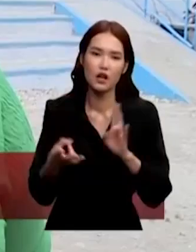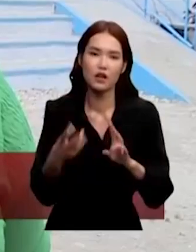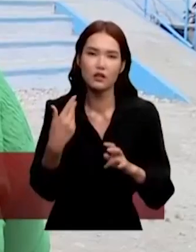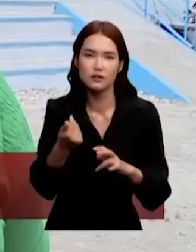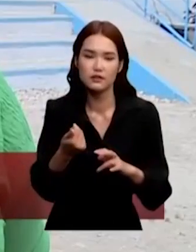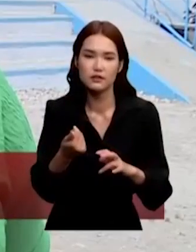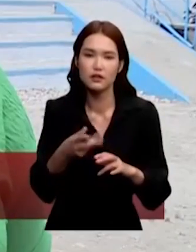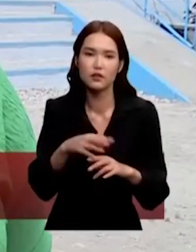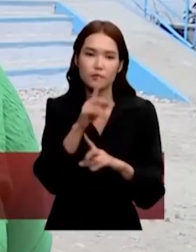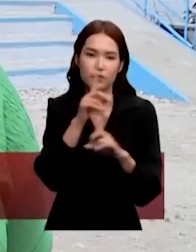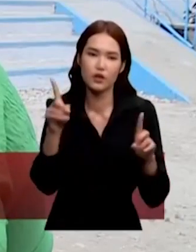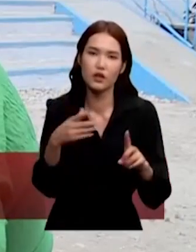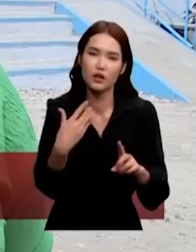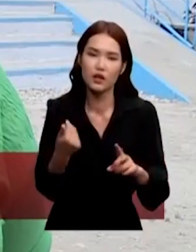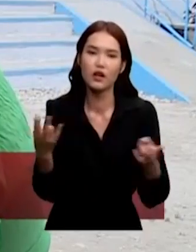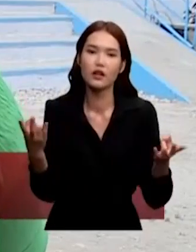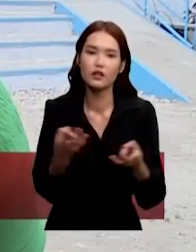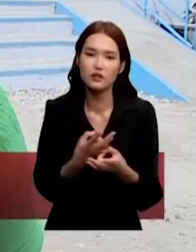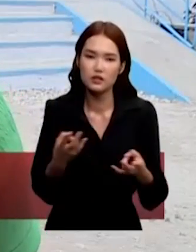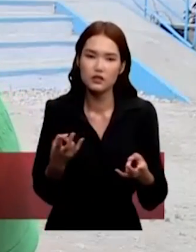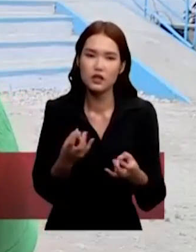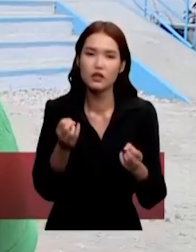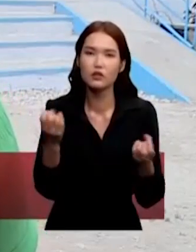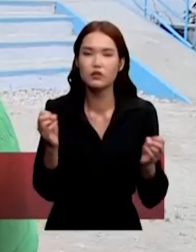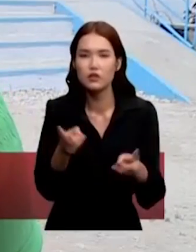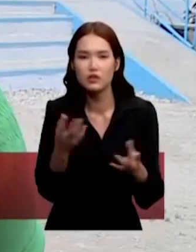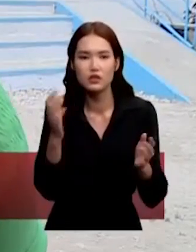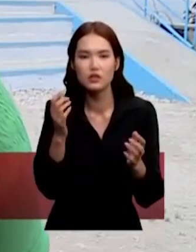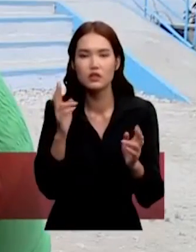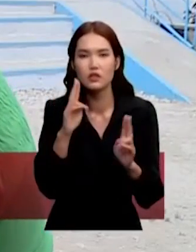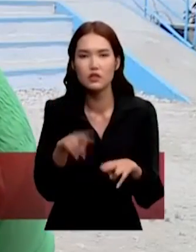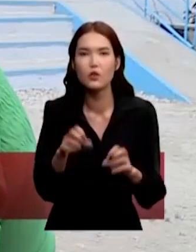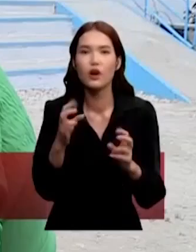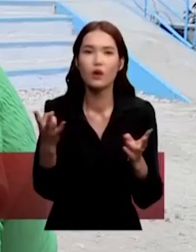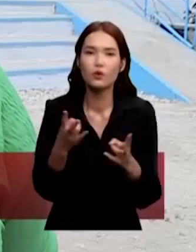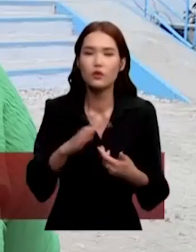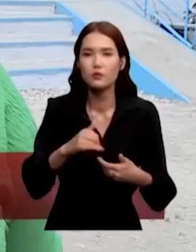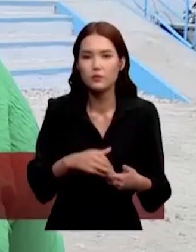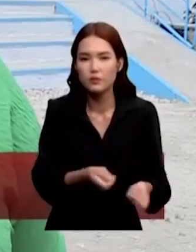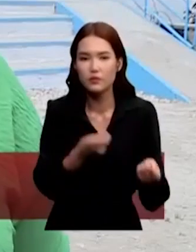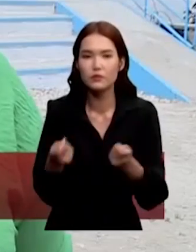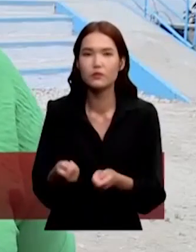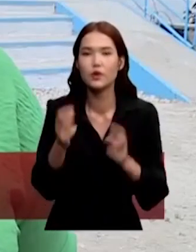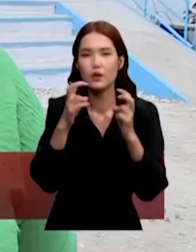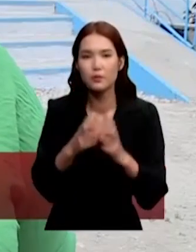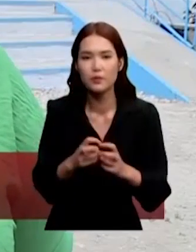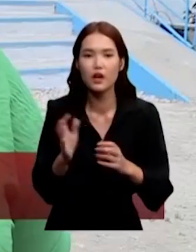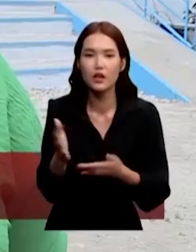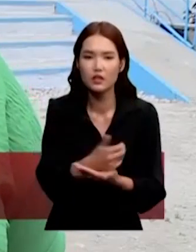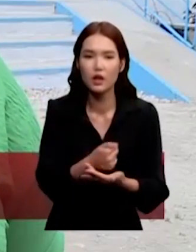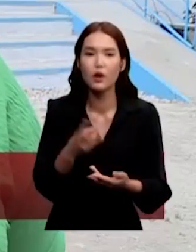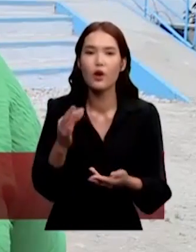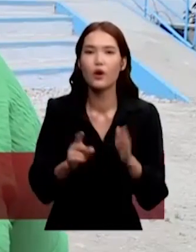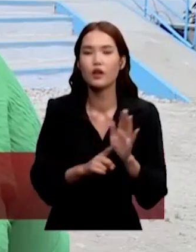Новая башня. Вода, вообще, я не знаю, эту воду, наверное, вызывать, проверять надо, ее даже пить не годится, ее наберешь, она